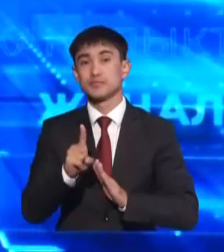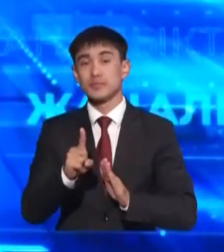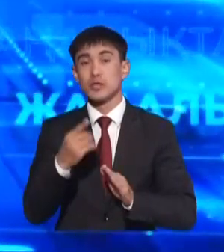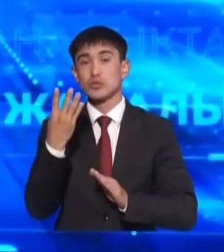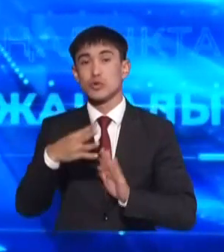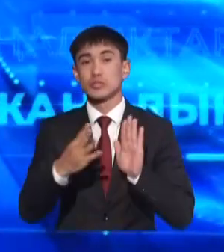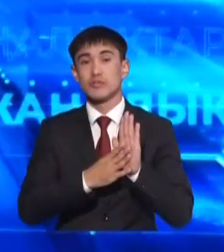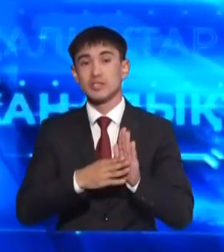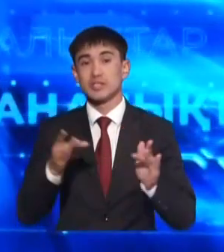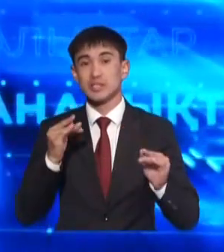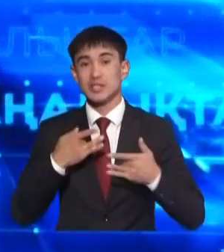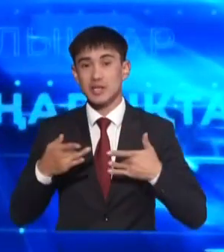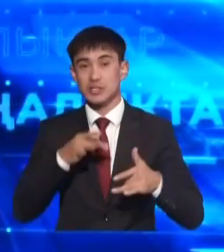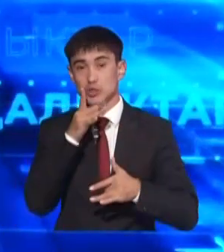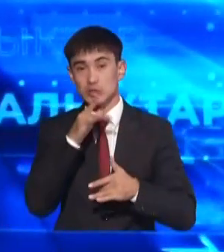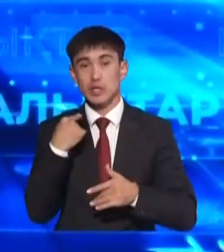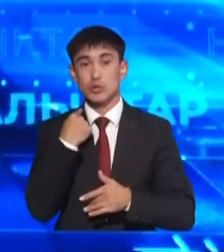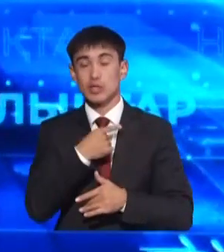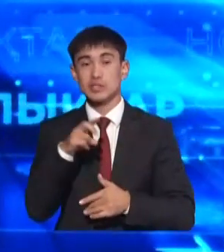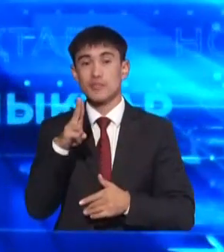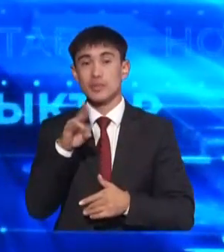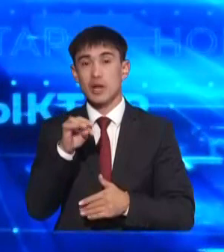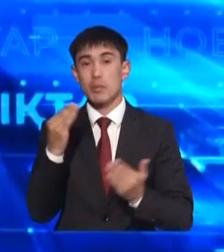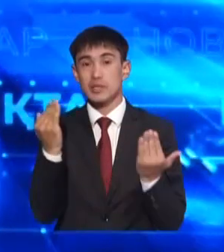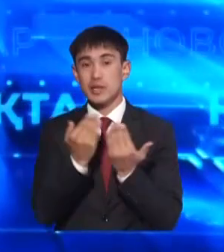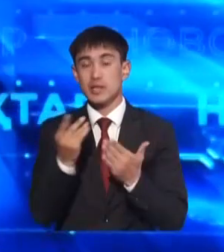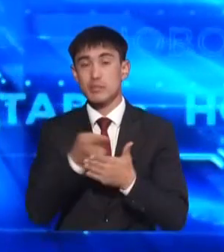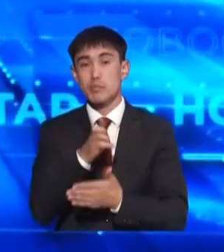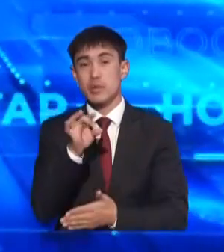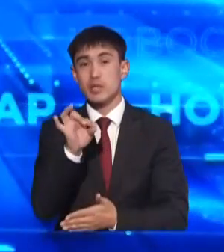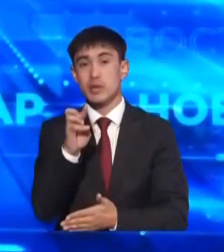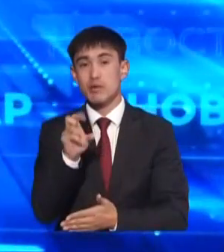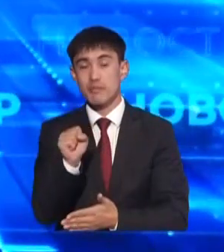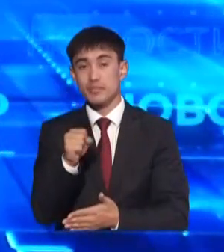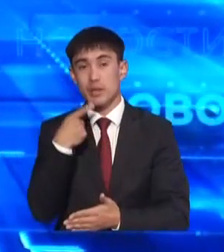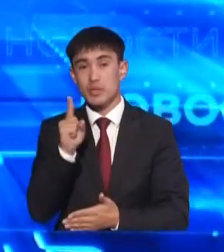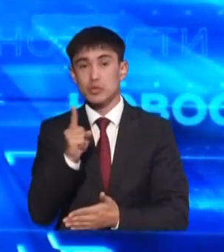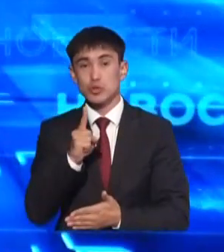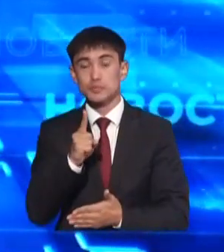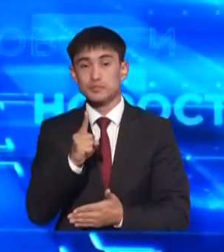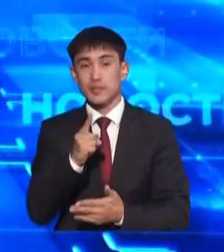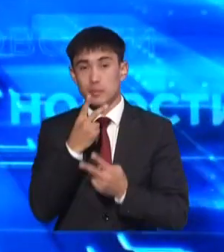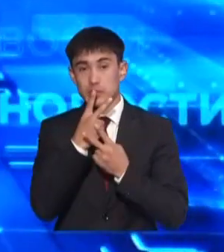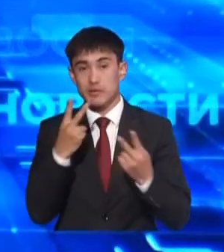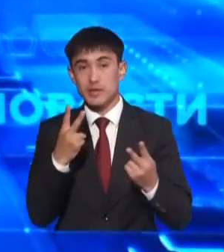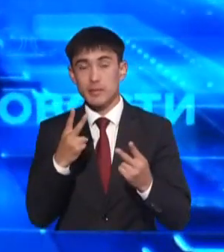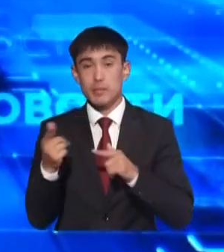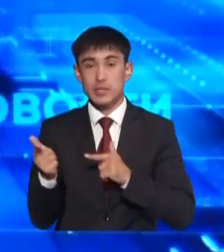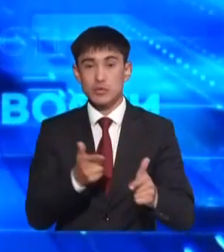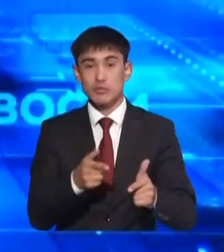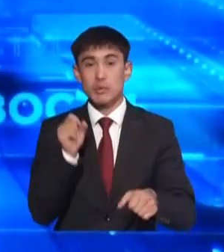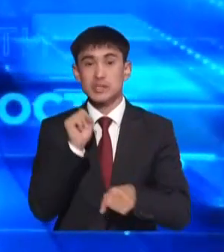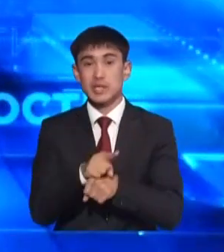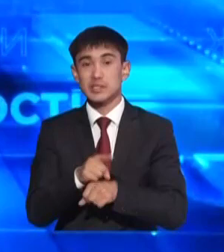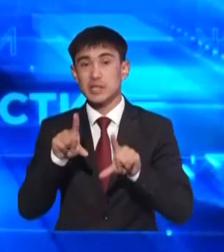очередной 49-й театральный сезон Талдыкурганский драматический театр имени Бикен Римовой. Стоит сказать, что представление подготовлено